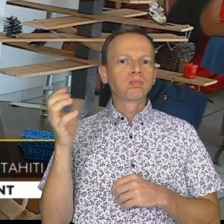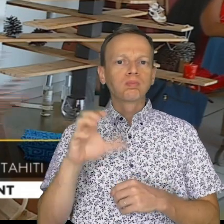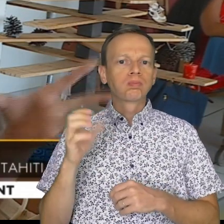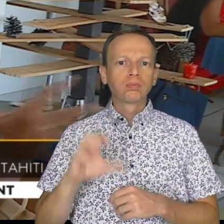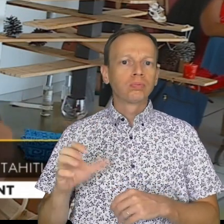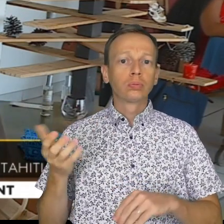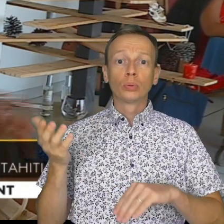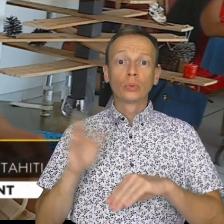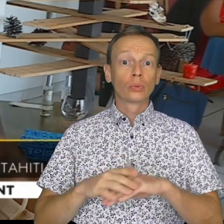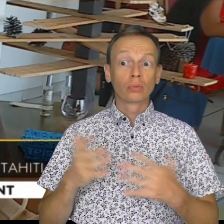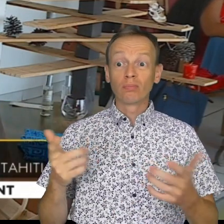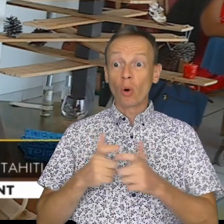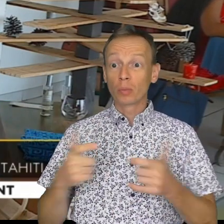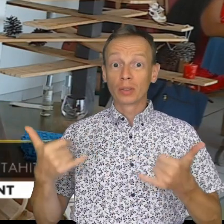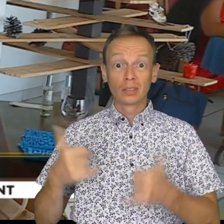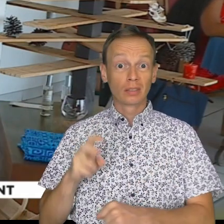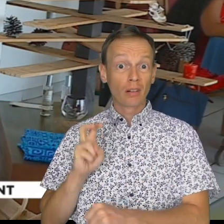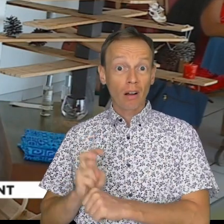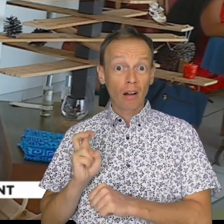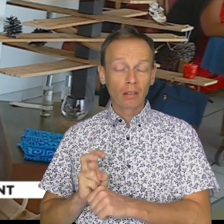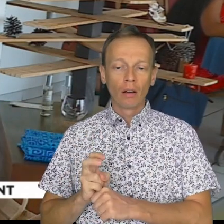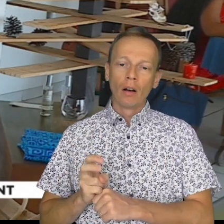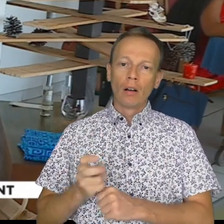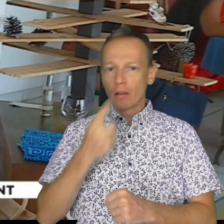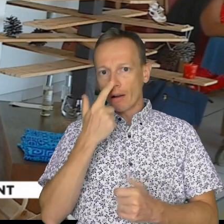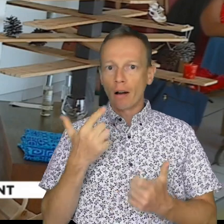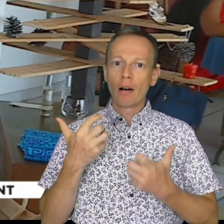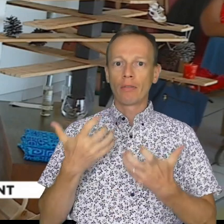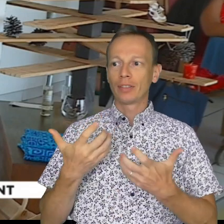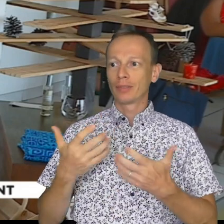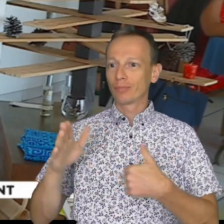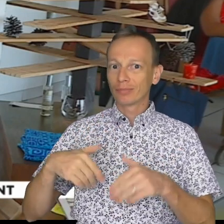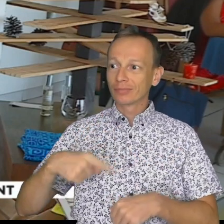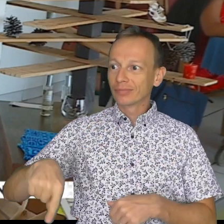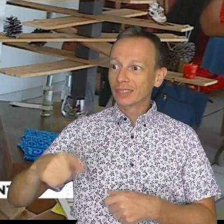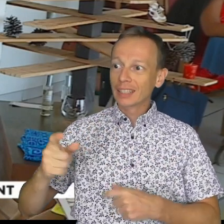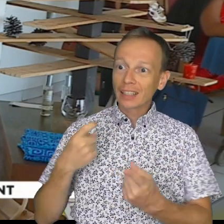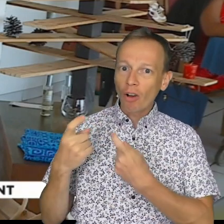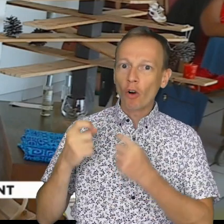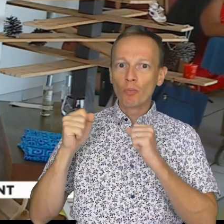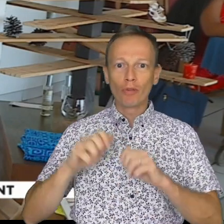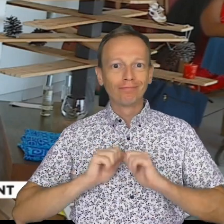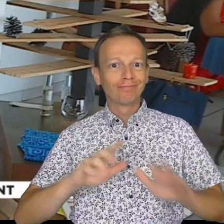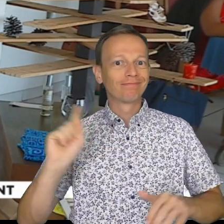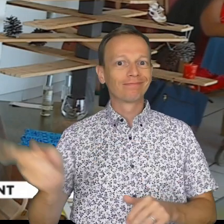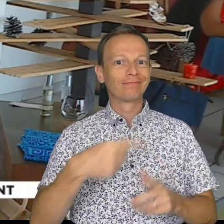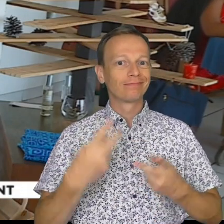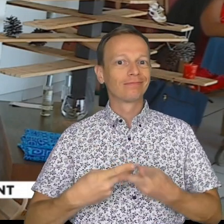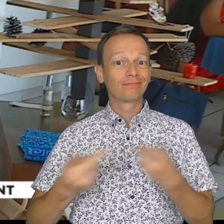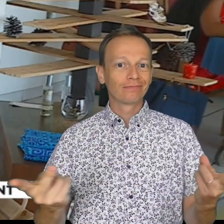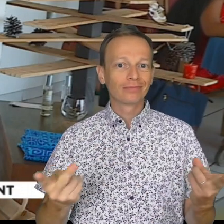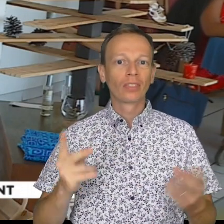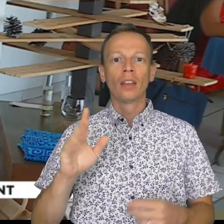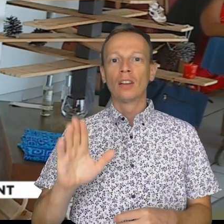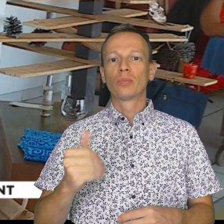en fait ne sortait pas de l'entreprise et c'était juste l'idée de se dire si ça marche pour nos clients, peut-être que ça pourrait marcher pour un plus grand